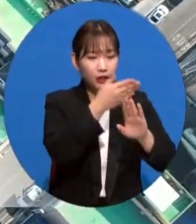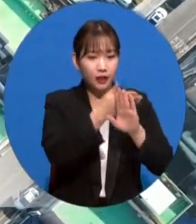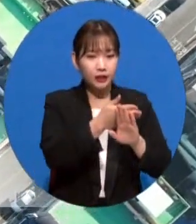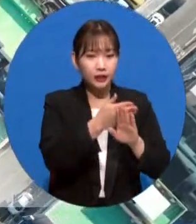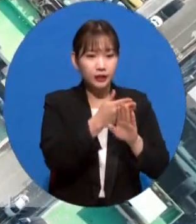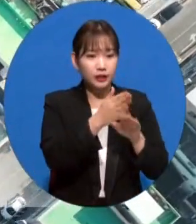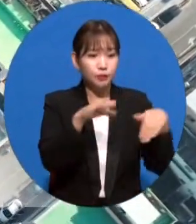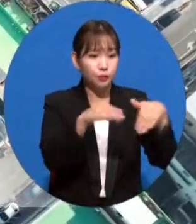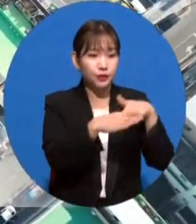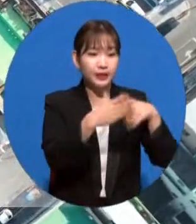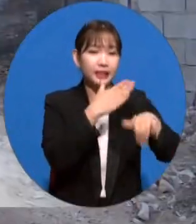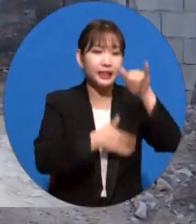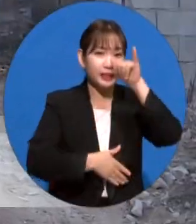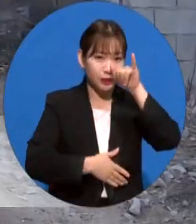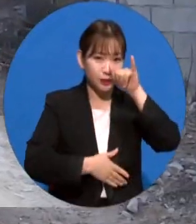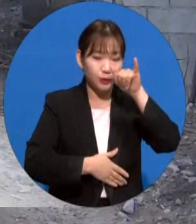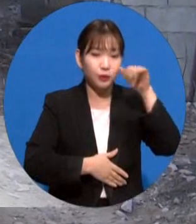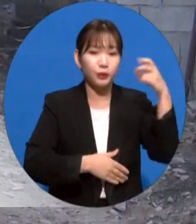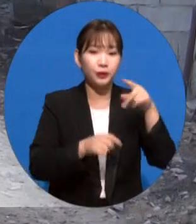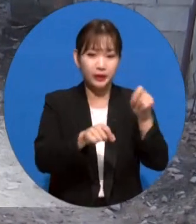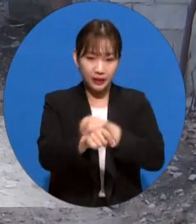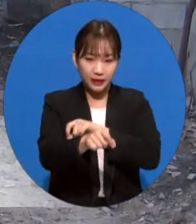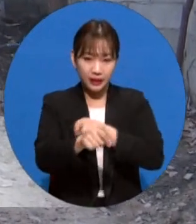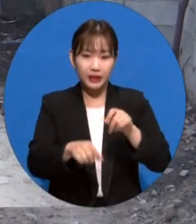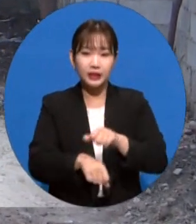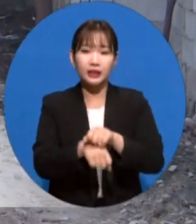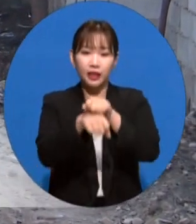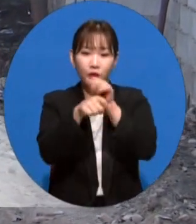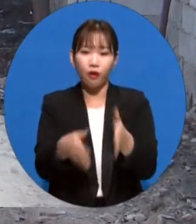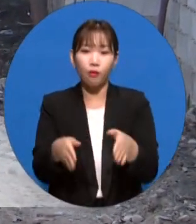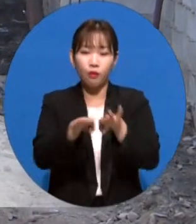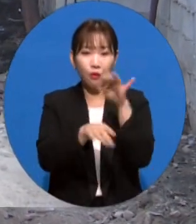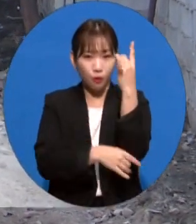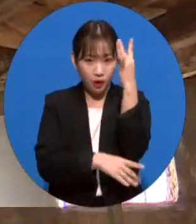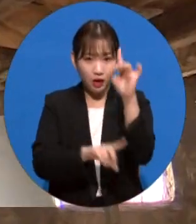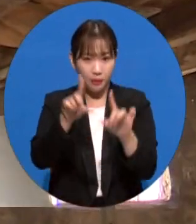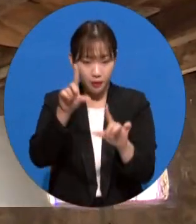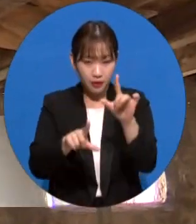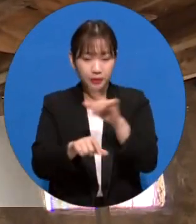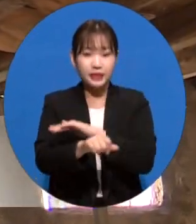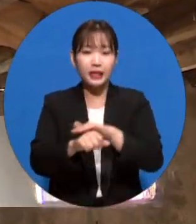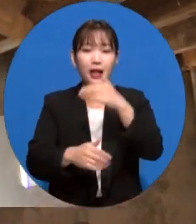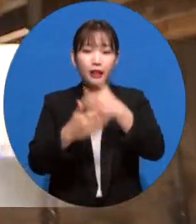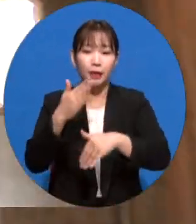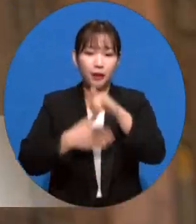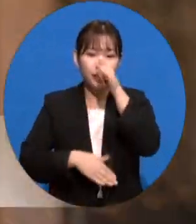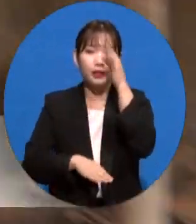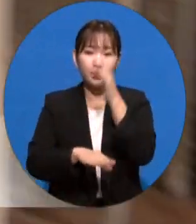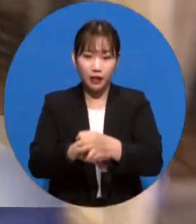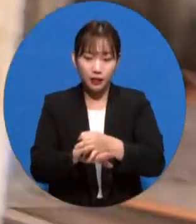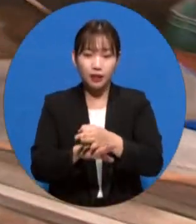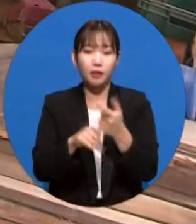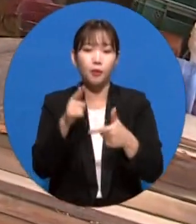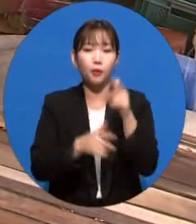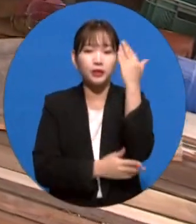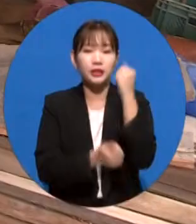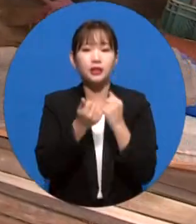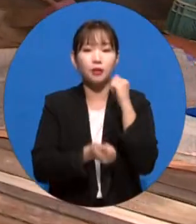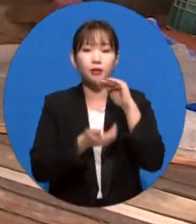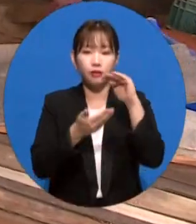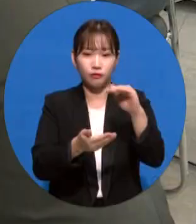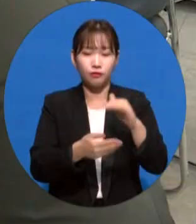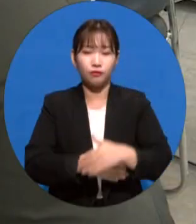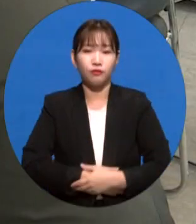등록 문화재가 위치해 있고 특히 창고 건물의 원래 구조가 잘 남아 있어 매입했다는 게 목포시의